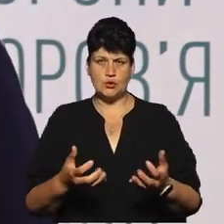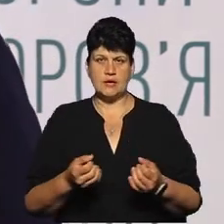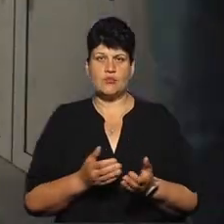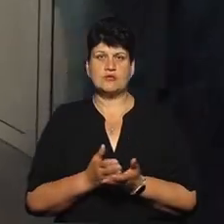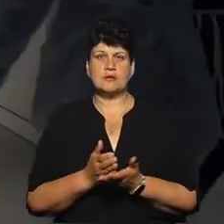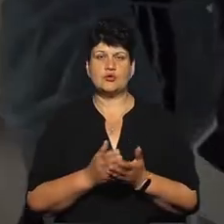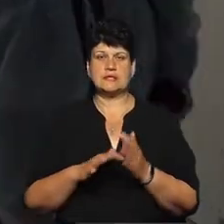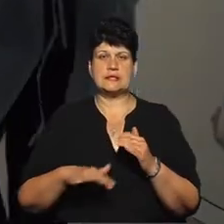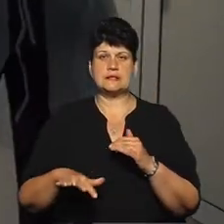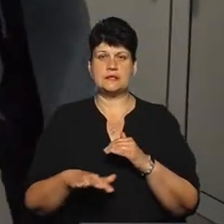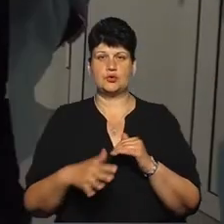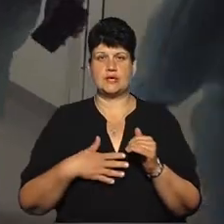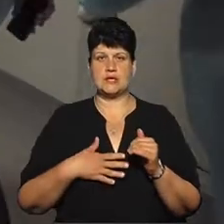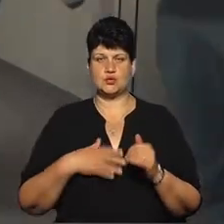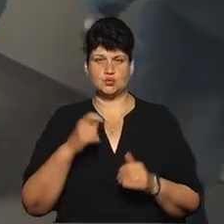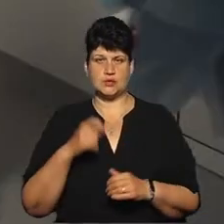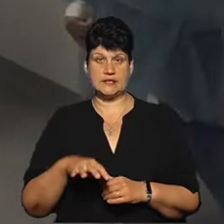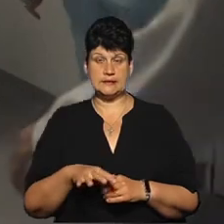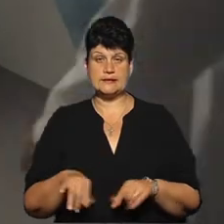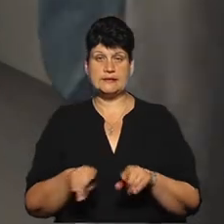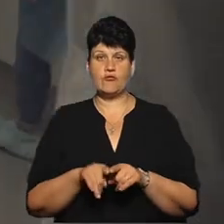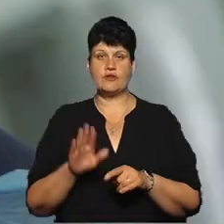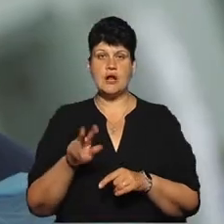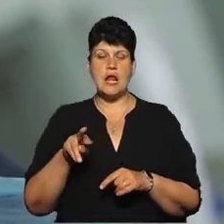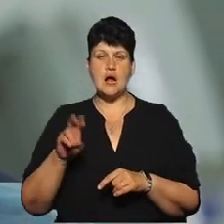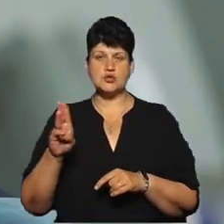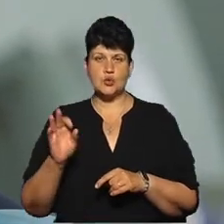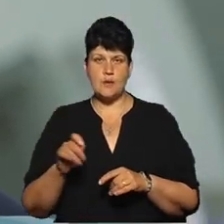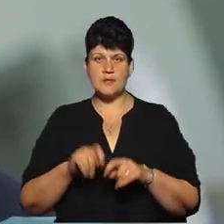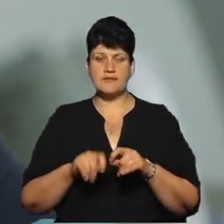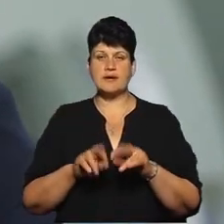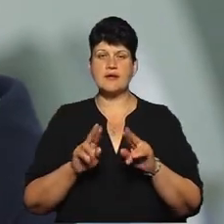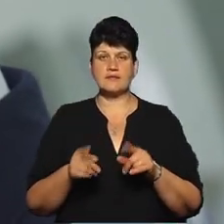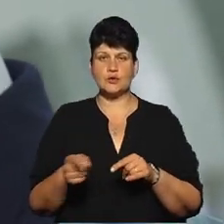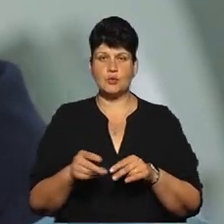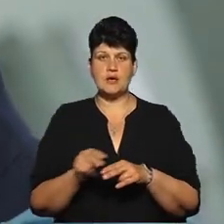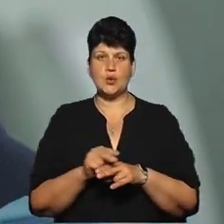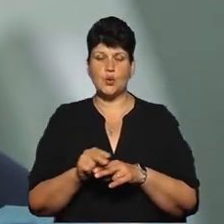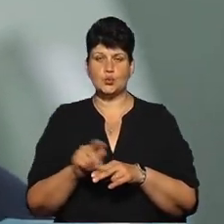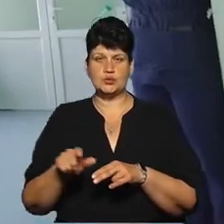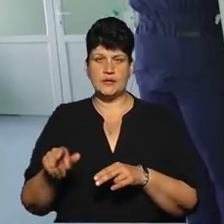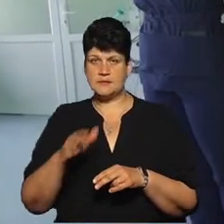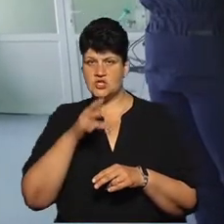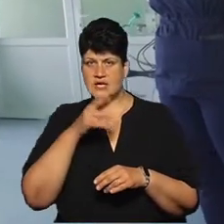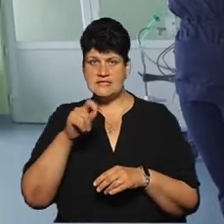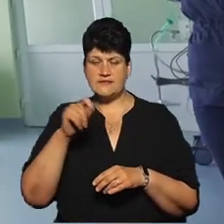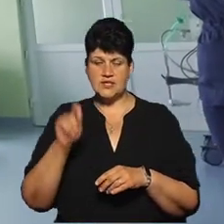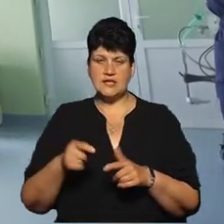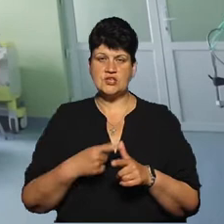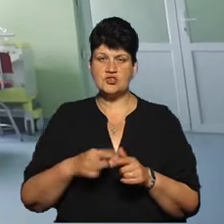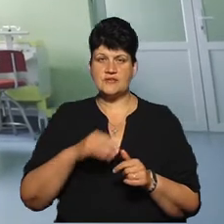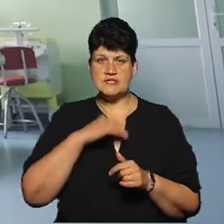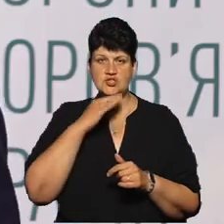нашої країни. Також Віктор Ляшко перевірив, як у Тернополі лікують людей під час війни та чи вистачає медикаментів